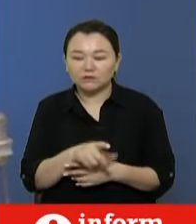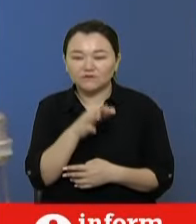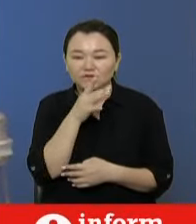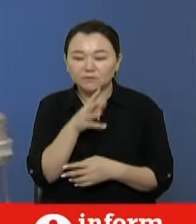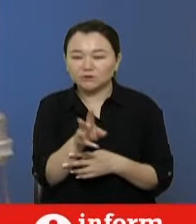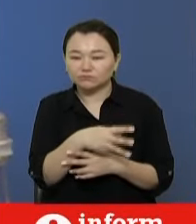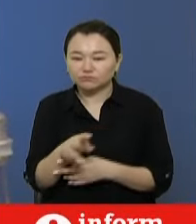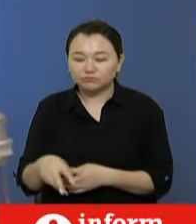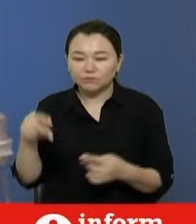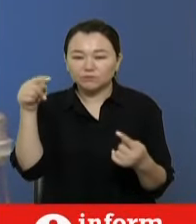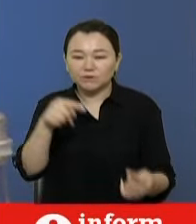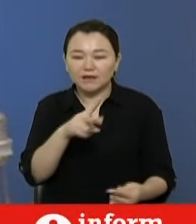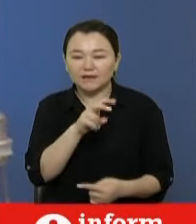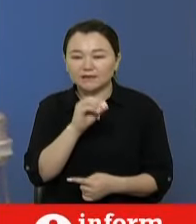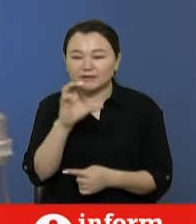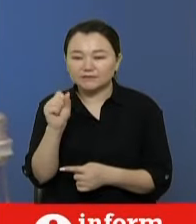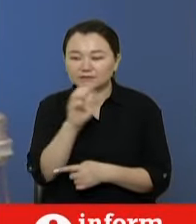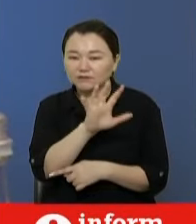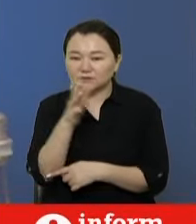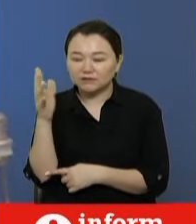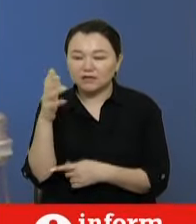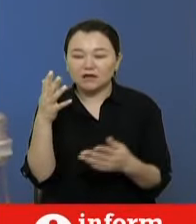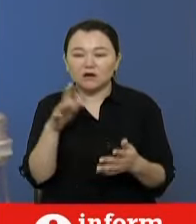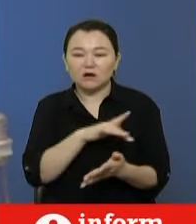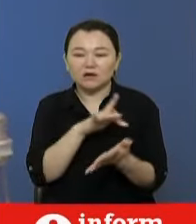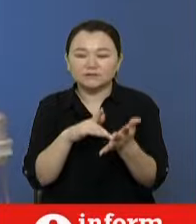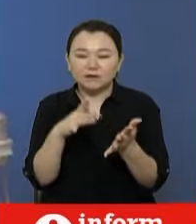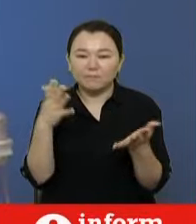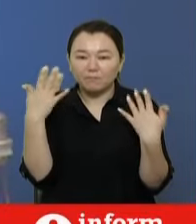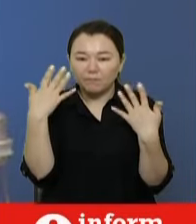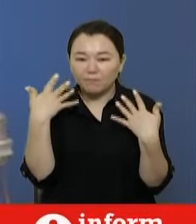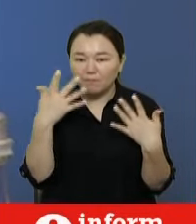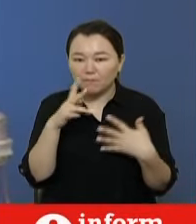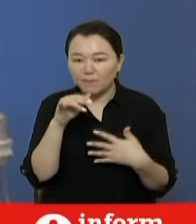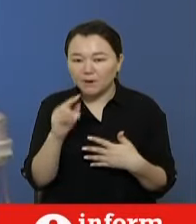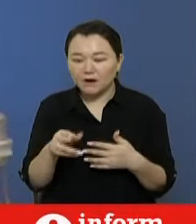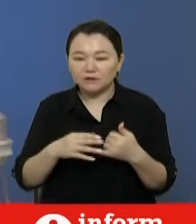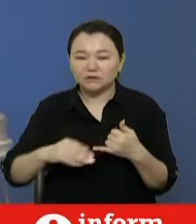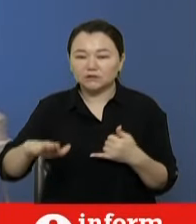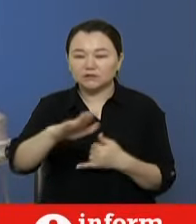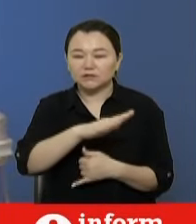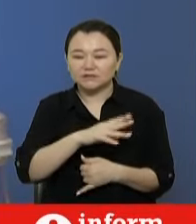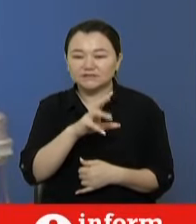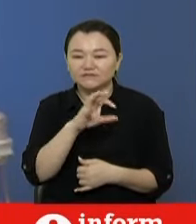обработке подлежат лесные массивы и городские парки, скверы общей площадью